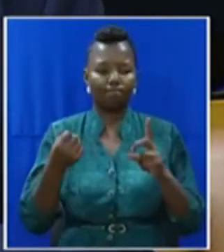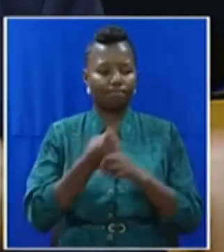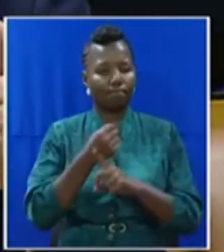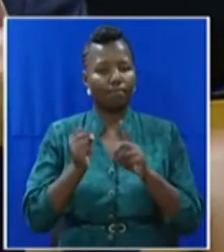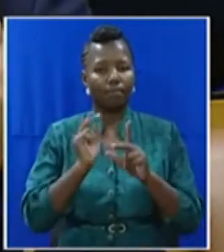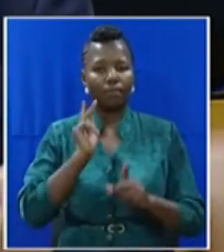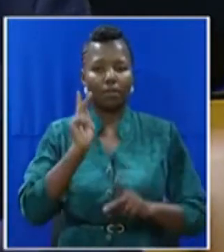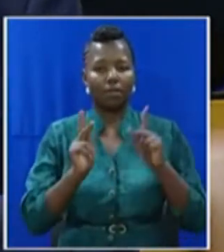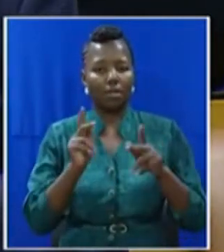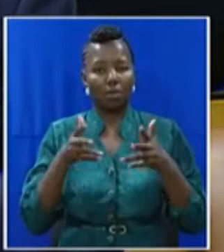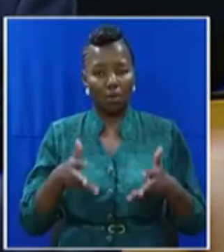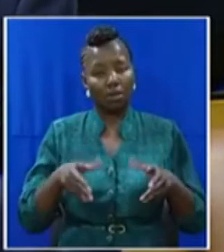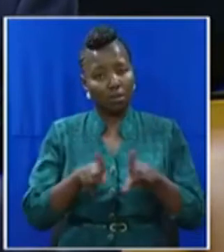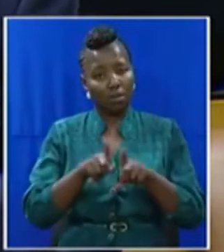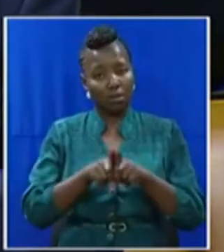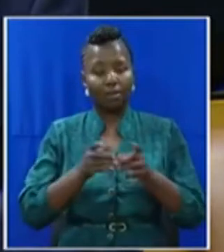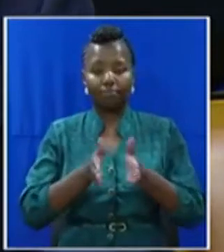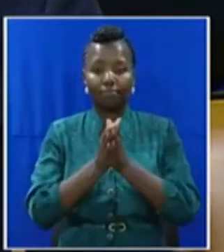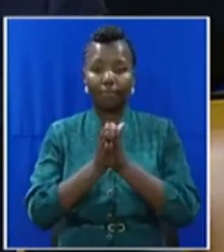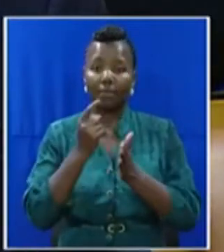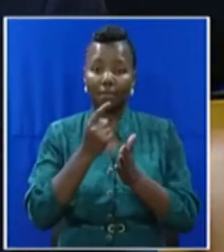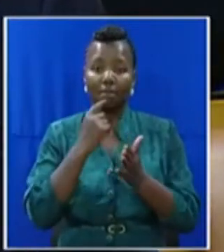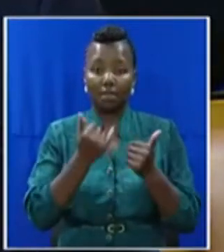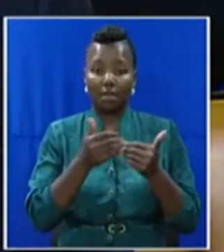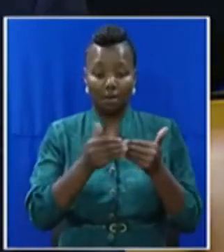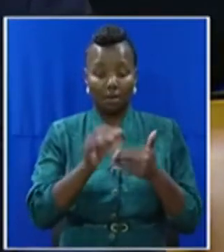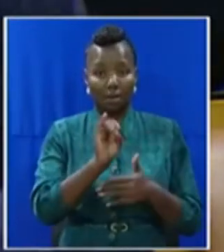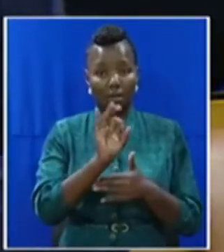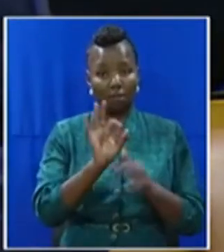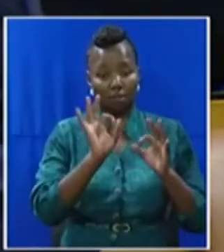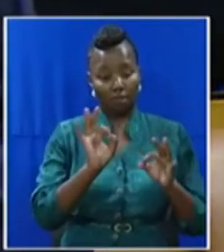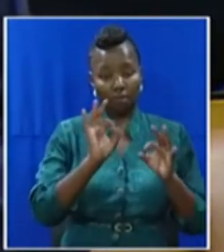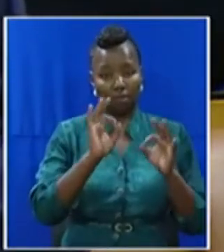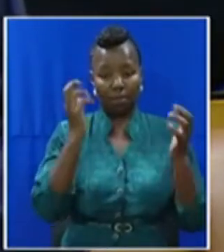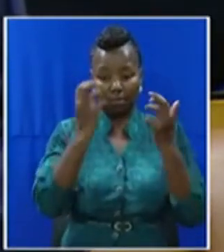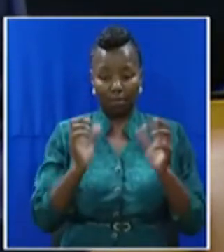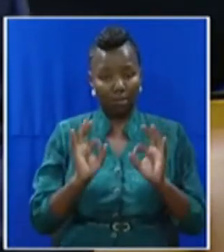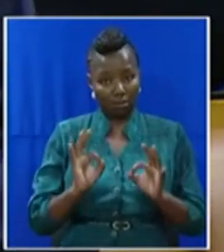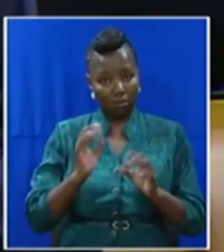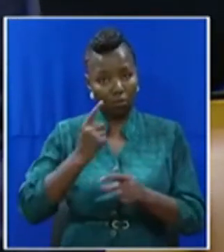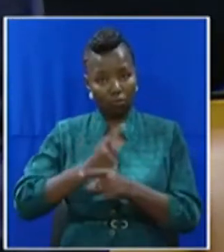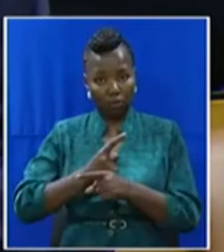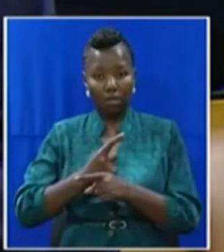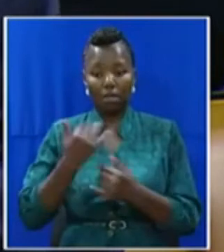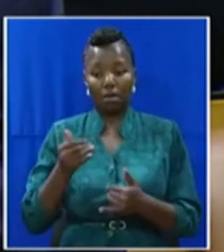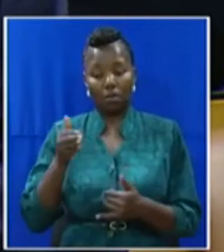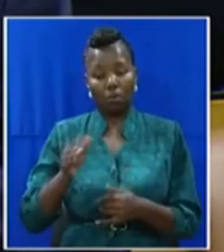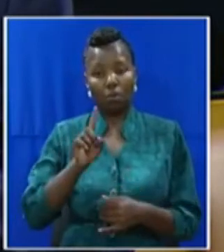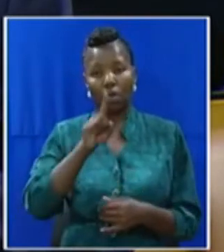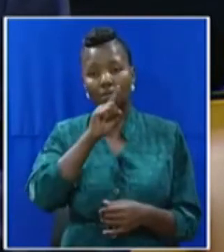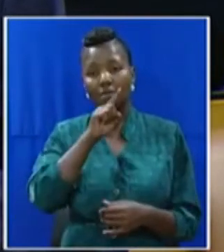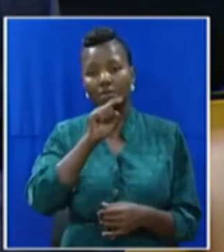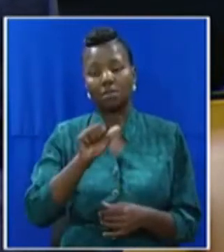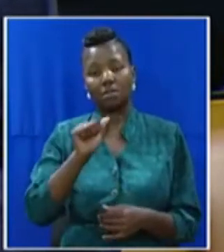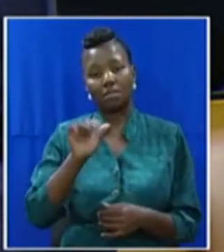die commissaris gemeld, maar is dezelfde tijd dankbaar dat als die cijfers correct is, daar wel minder moorde plaasvindt. Volgens de cijfers wat ons bezit is